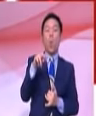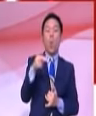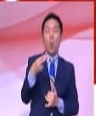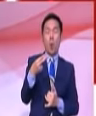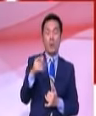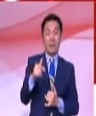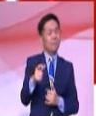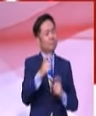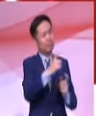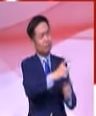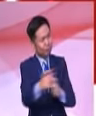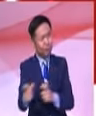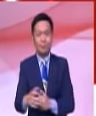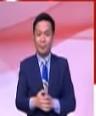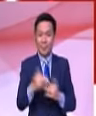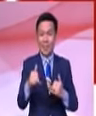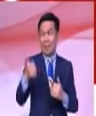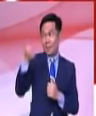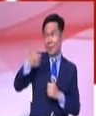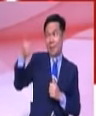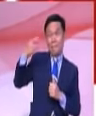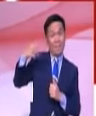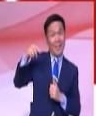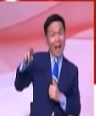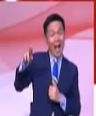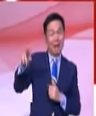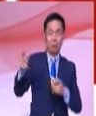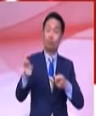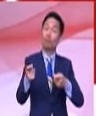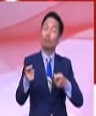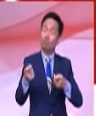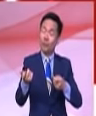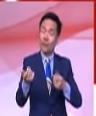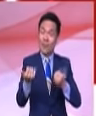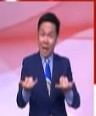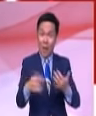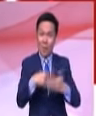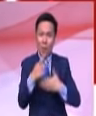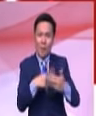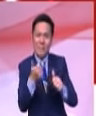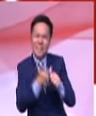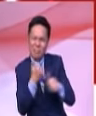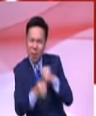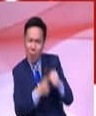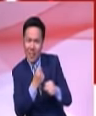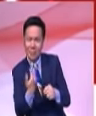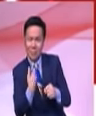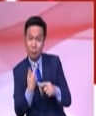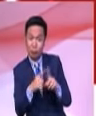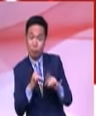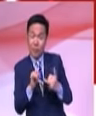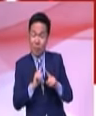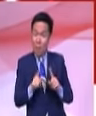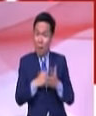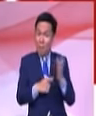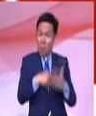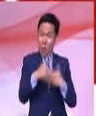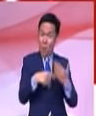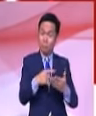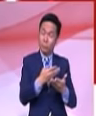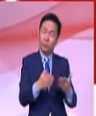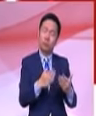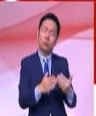Pegawai Perhubungan Awamnya, Muhammad Syahrizal Azmi, program yang diadakan setiap tahun itu merupakan program